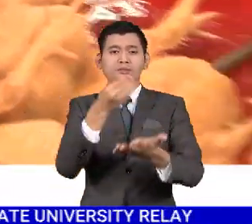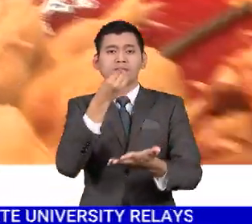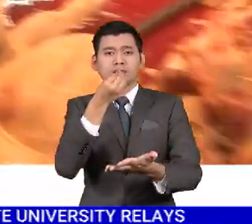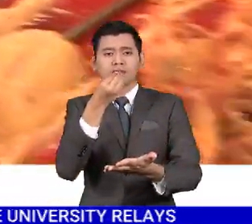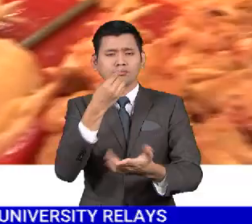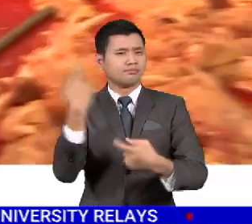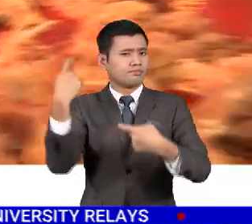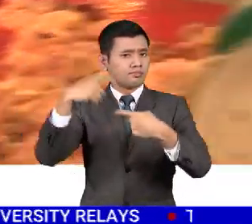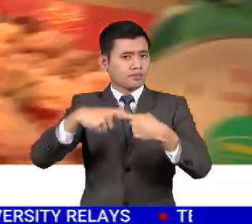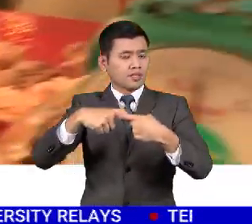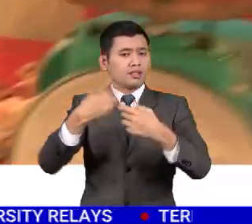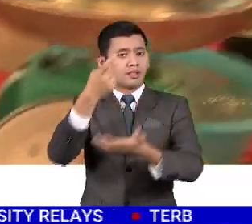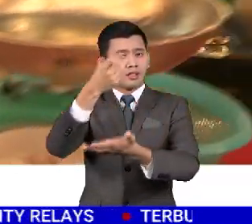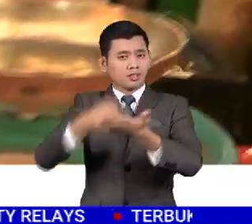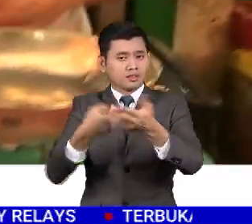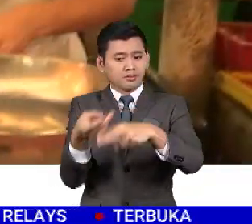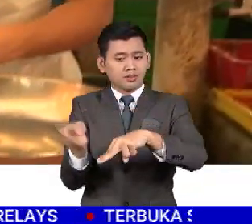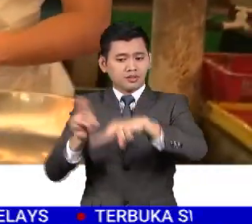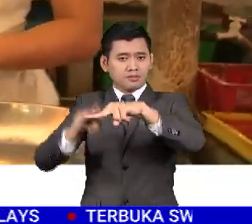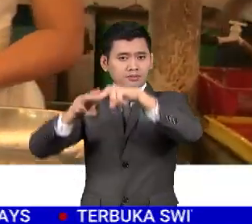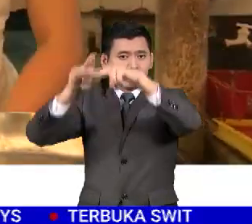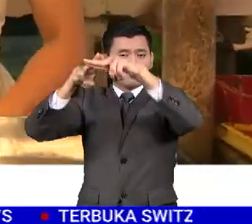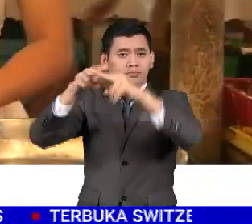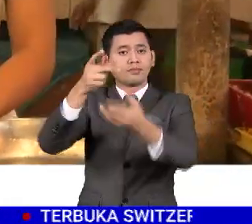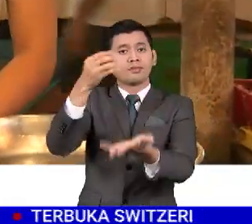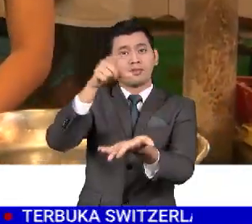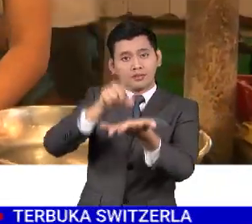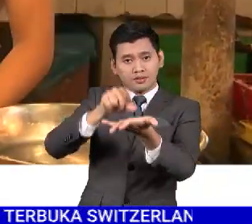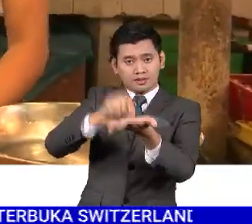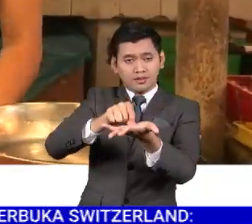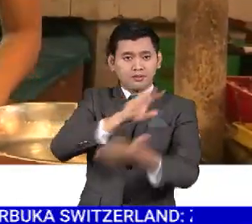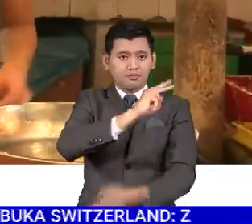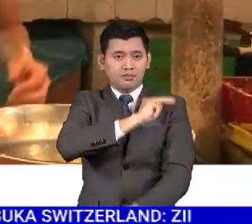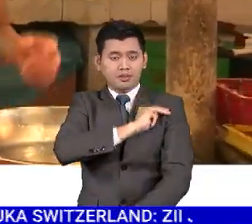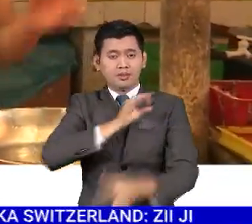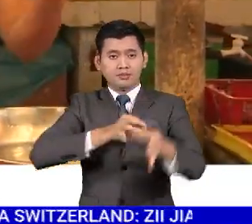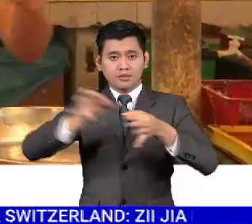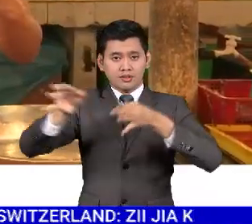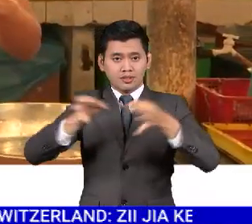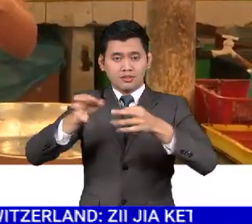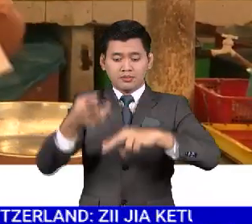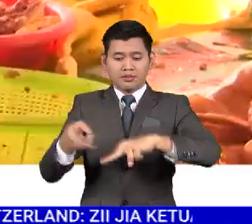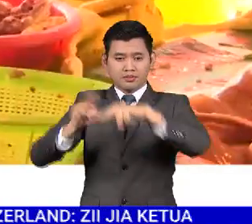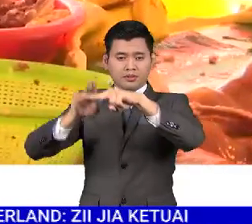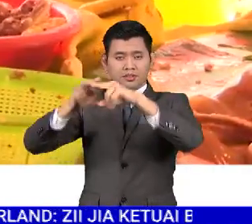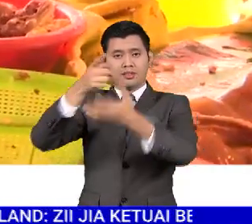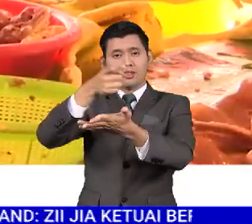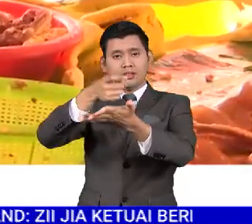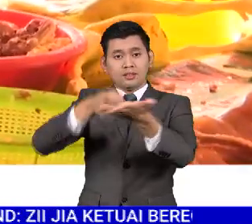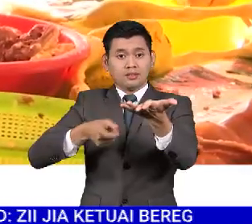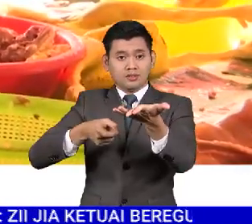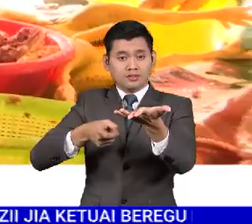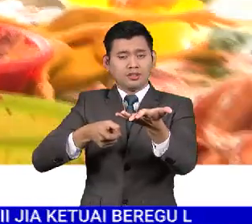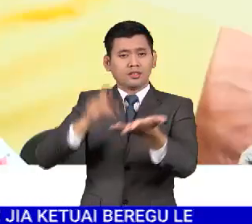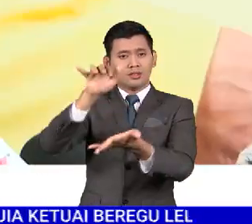berhubung isu kenaikan harga ayam. Menterinya, Datuk Seri Salahuddin Ayub berkata, kenaikan harga barang mentah itu berkemungkinan